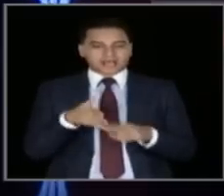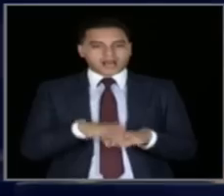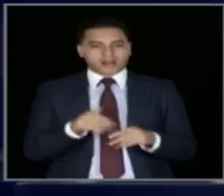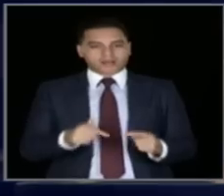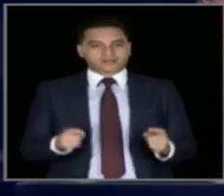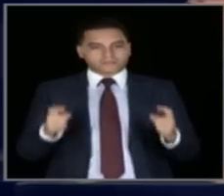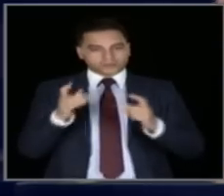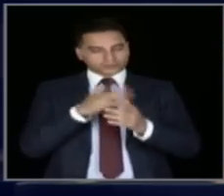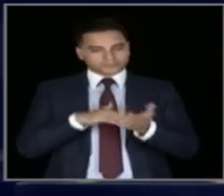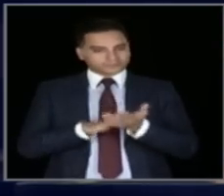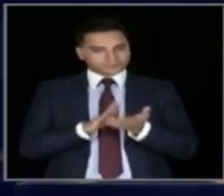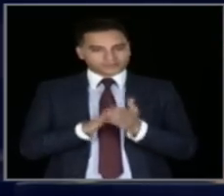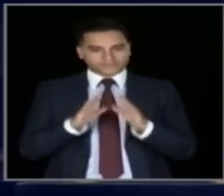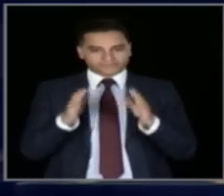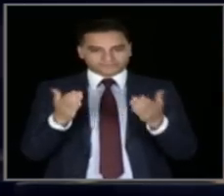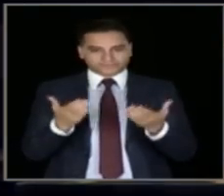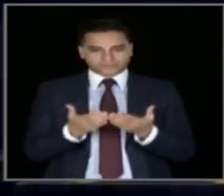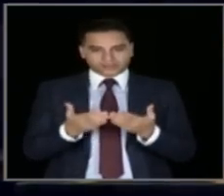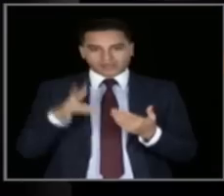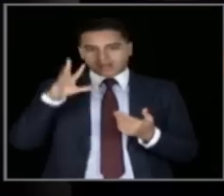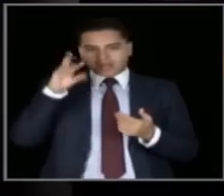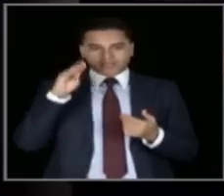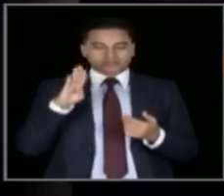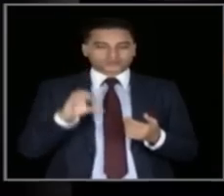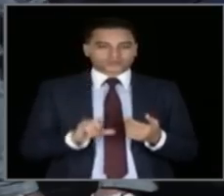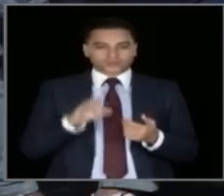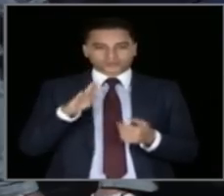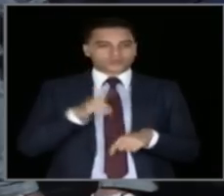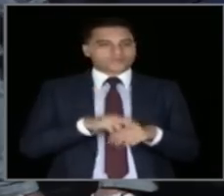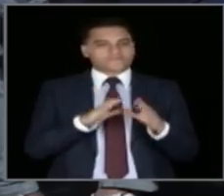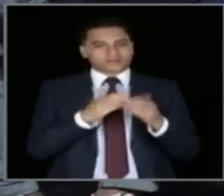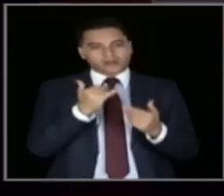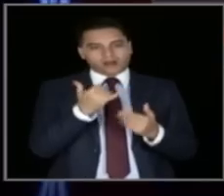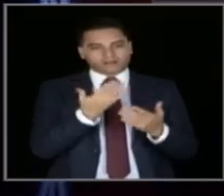النهارده. نحيي كلنا فريق الهكسوس وفريق العراب.